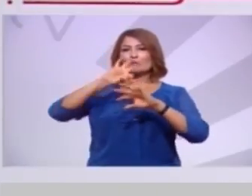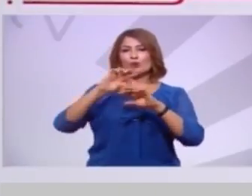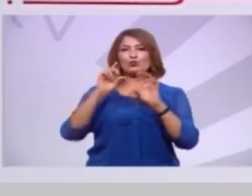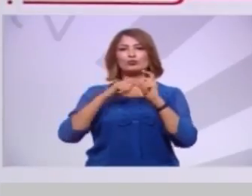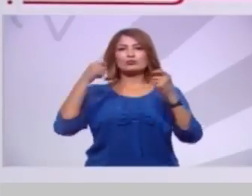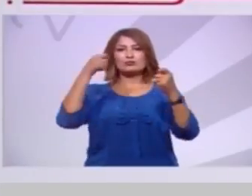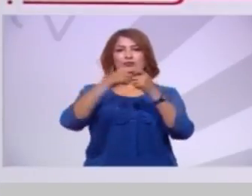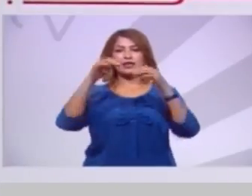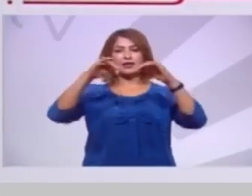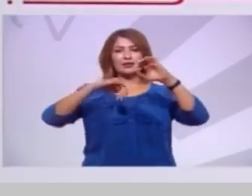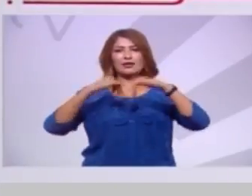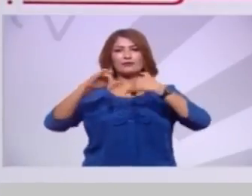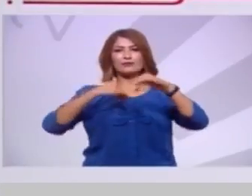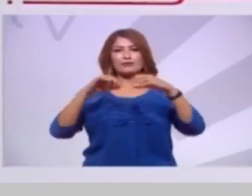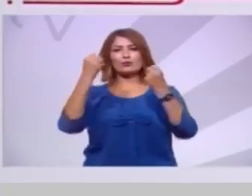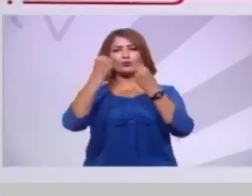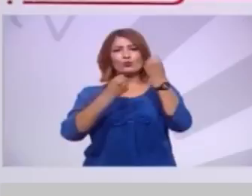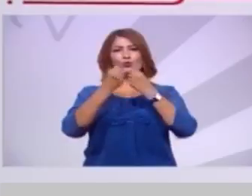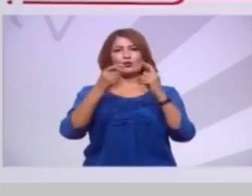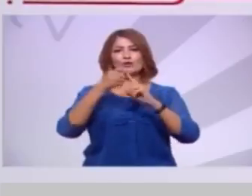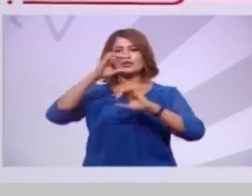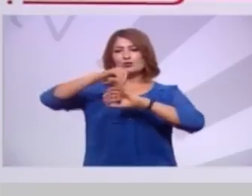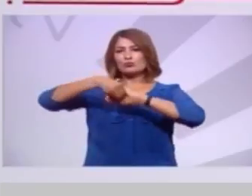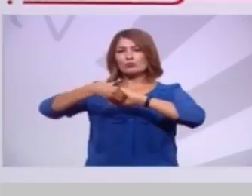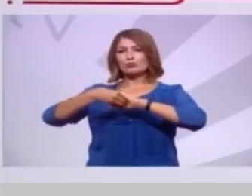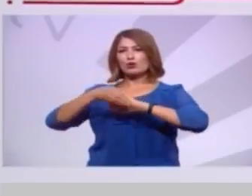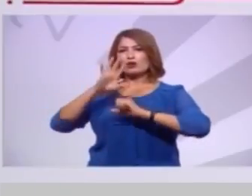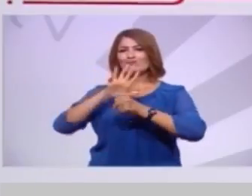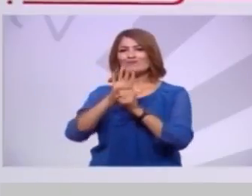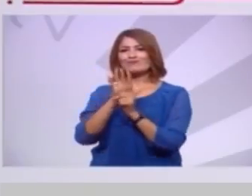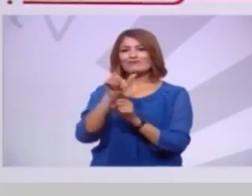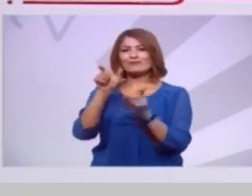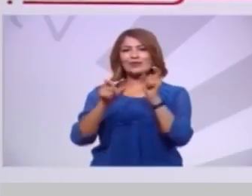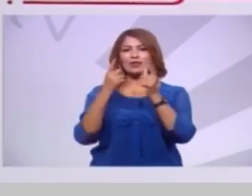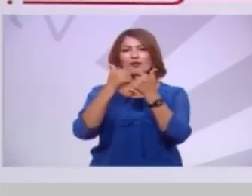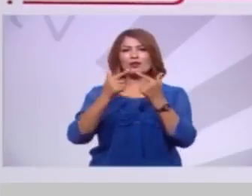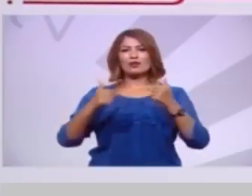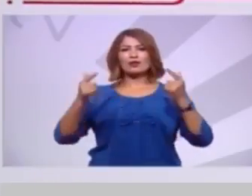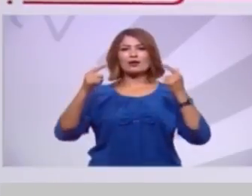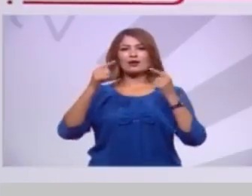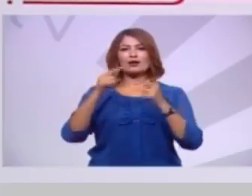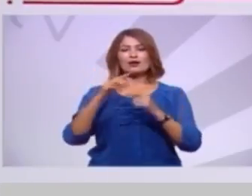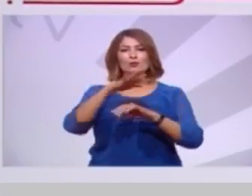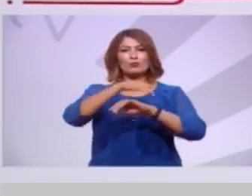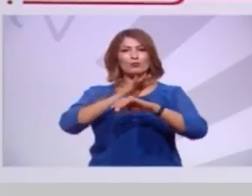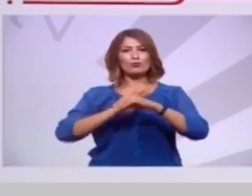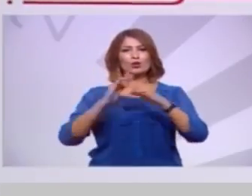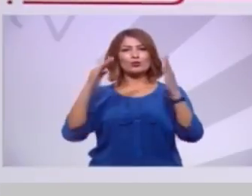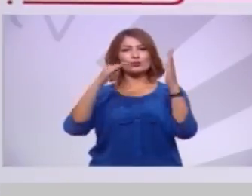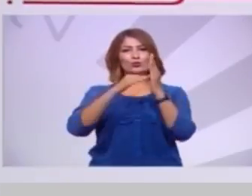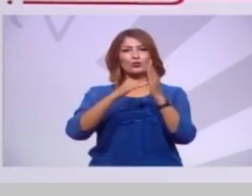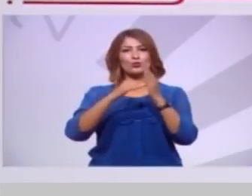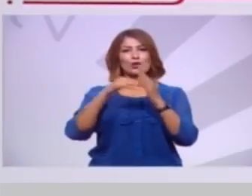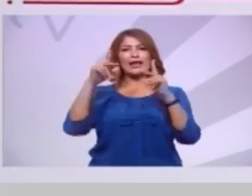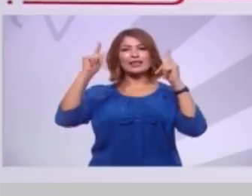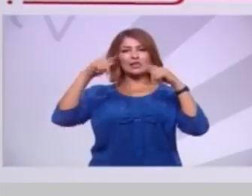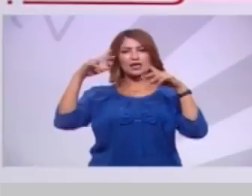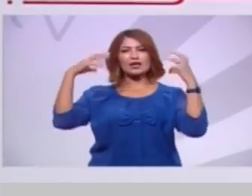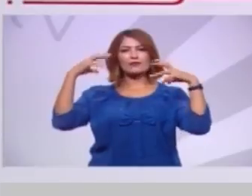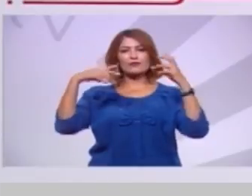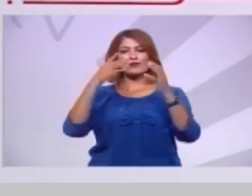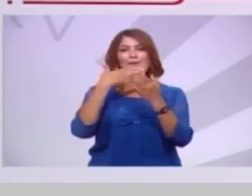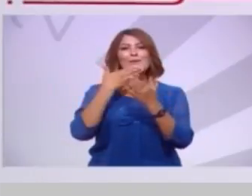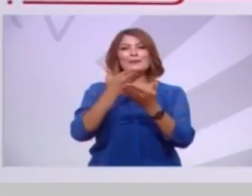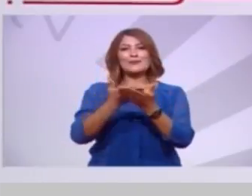الطرقات وفي مستوى الجريمه وغيرها من المقترحات اهلنا في الكاف كلنا ثقه في حسن اختيار كم وذلك